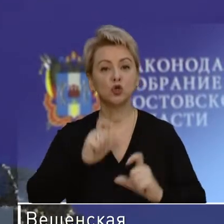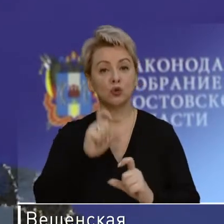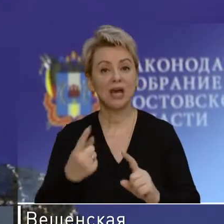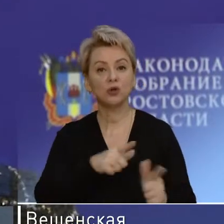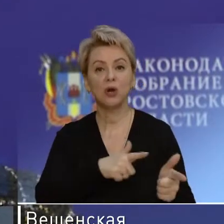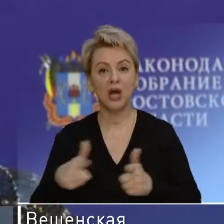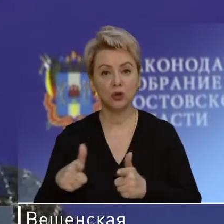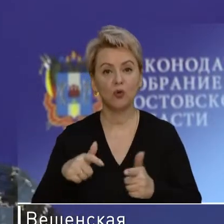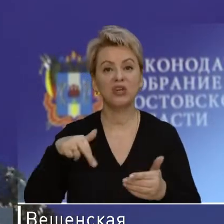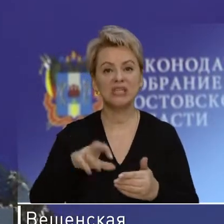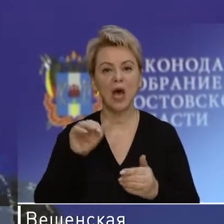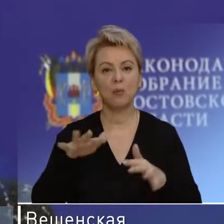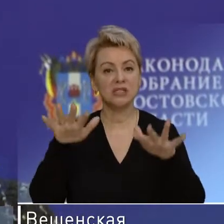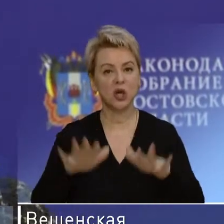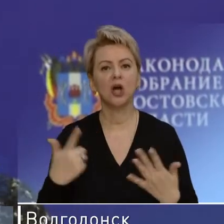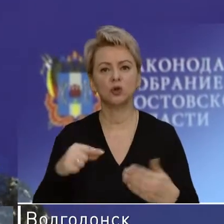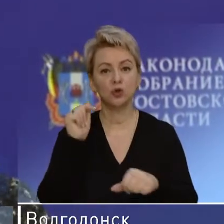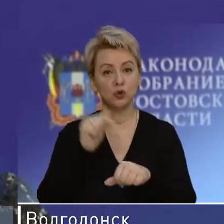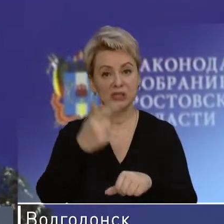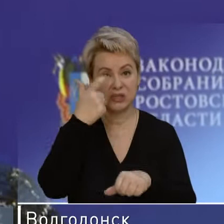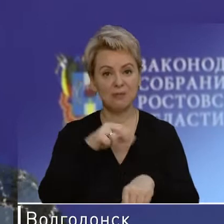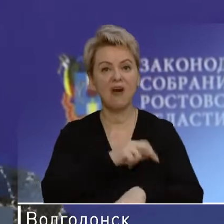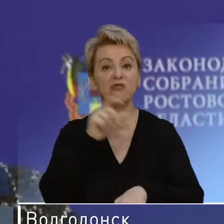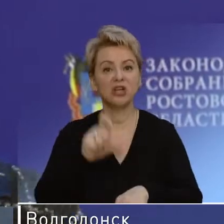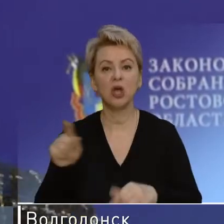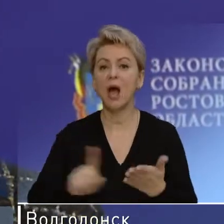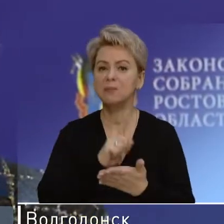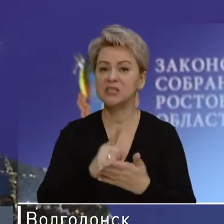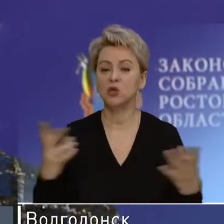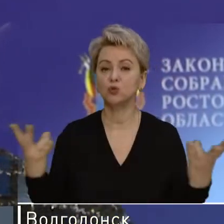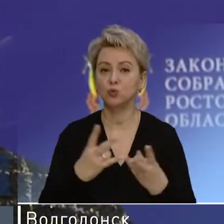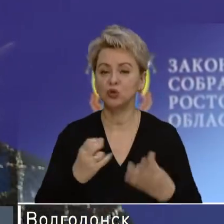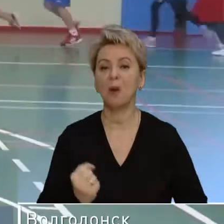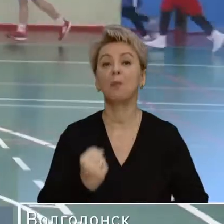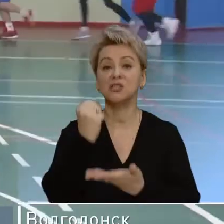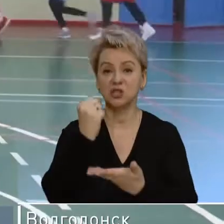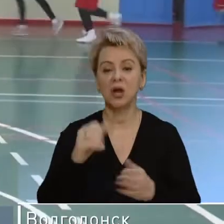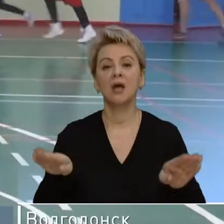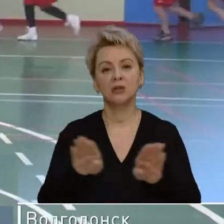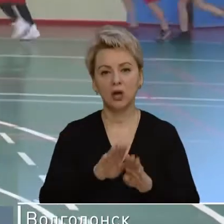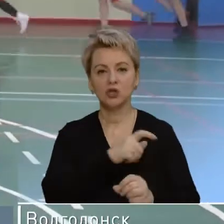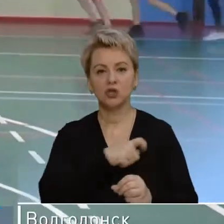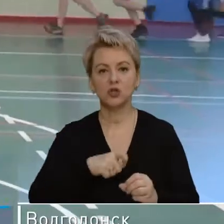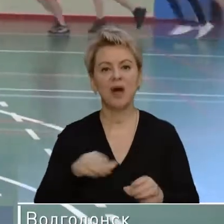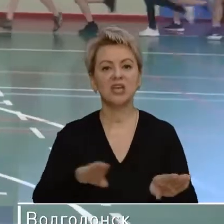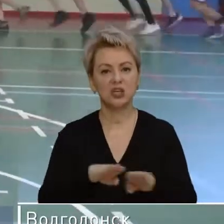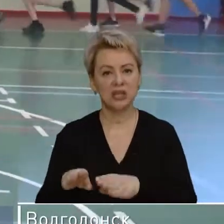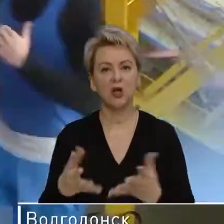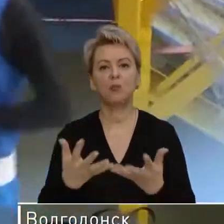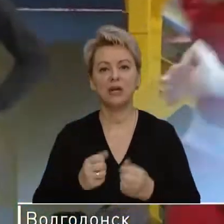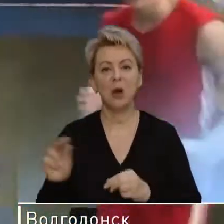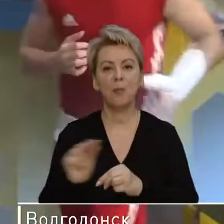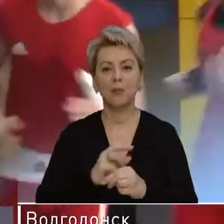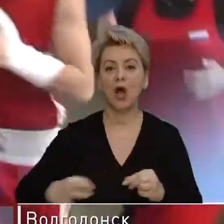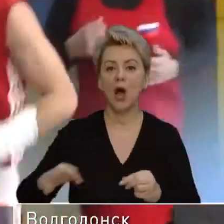которые готовы идти в красную зону, которые уже чувствуют себя врачами, их обязательно нужно поддержать. Также депутаты единогласно одобрили